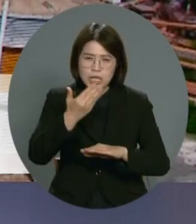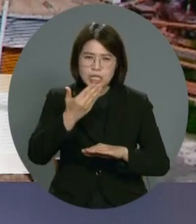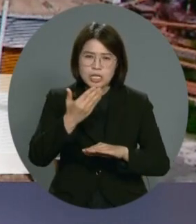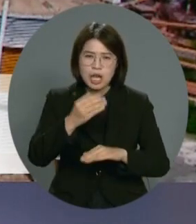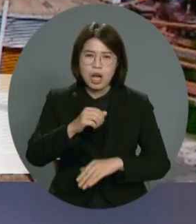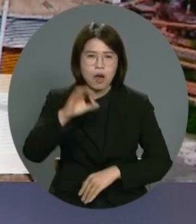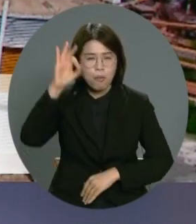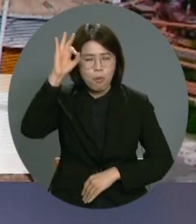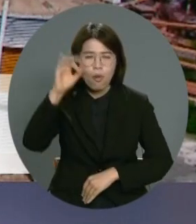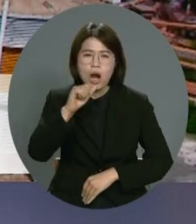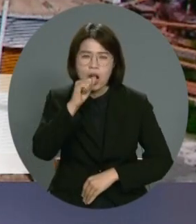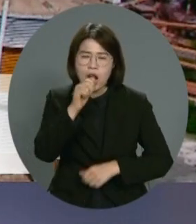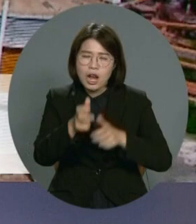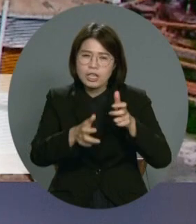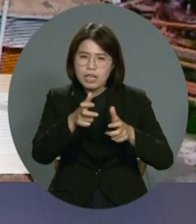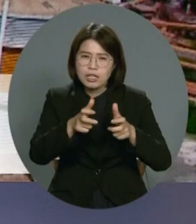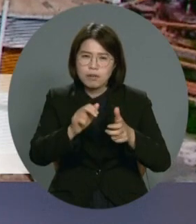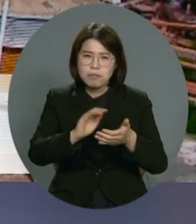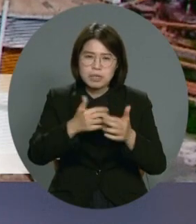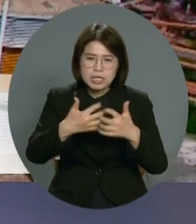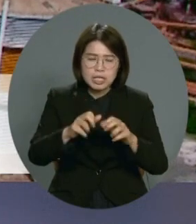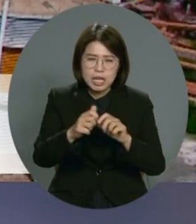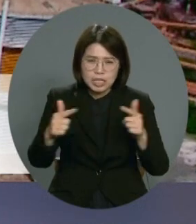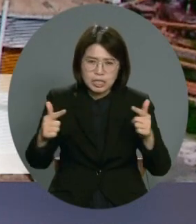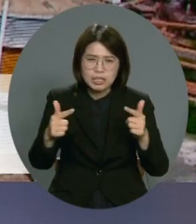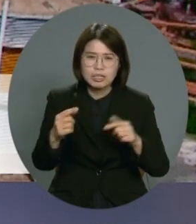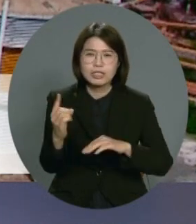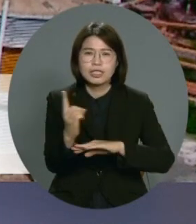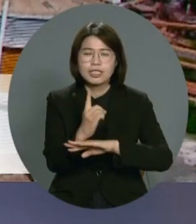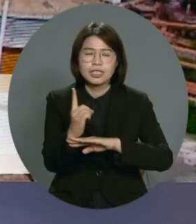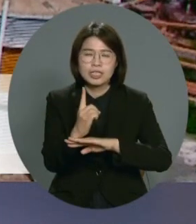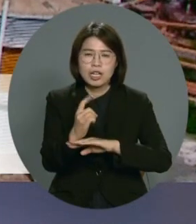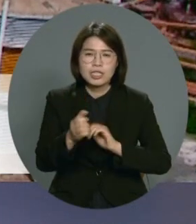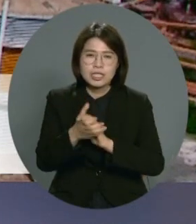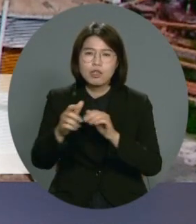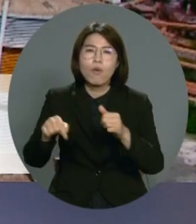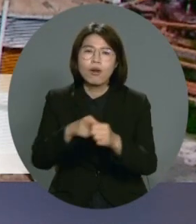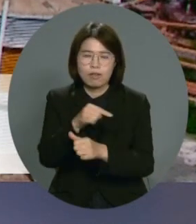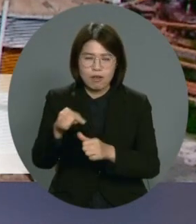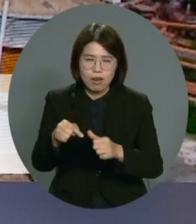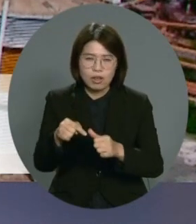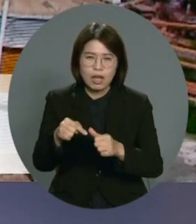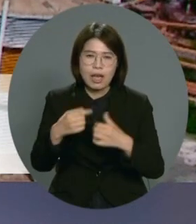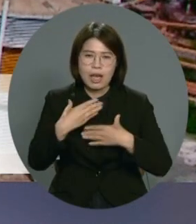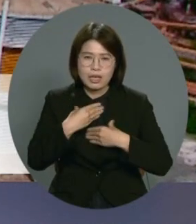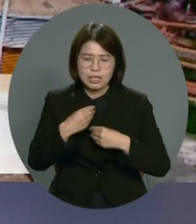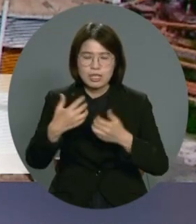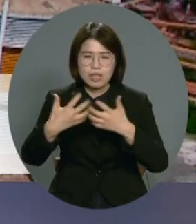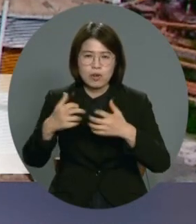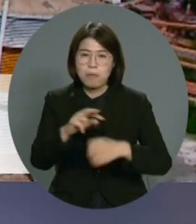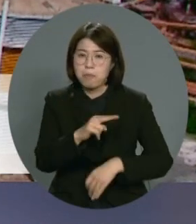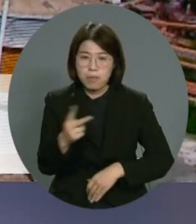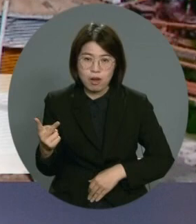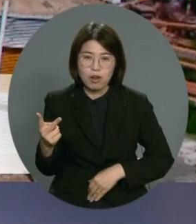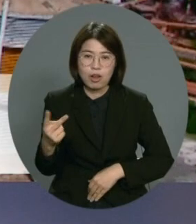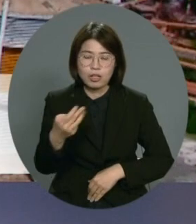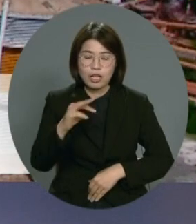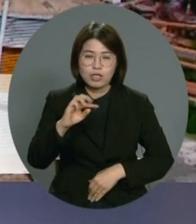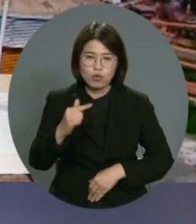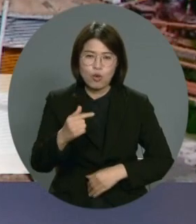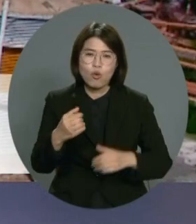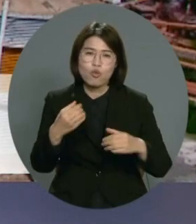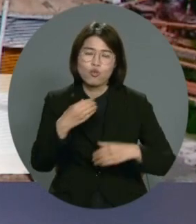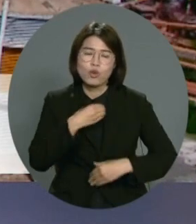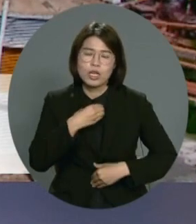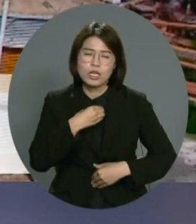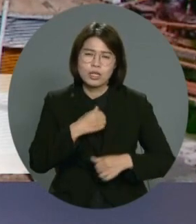포항 철강공단의 낡은 설비들도 디지털 기반의 친환경적이고 안전한 설비로 바뀌게 되는데요. 탄소 위기